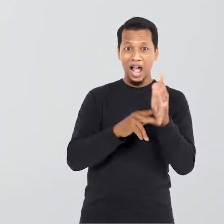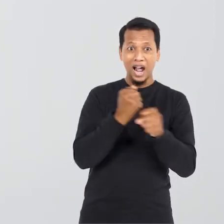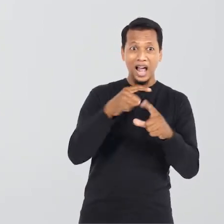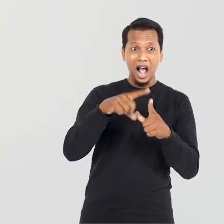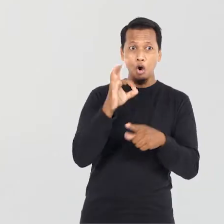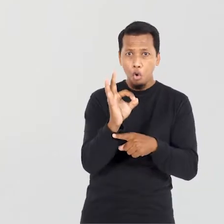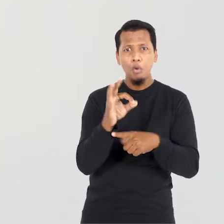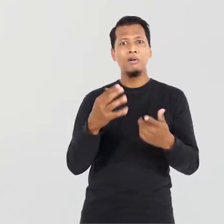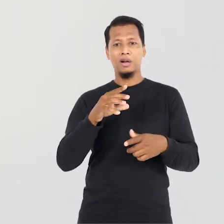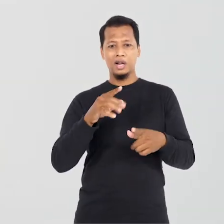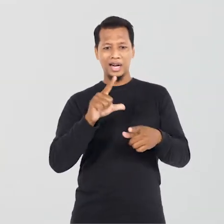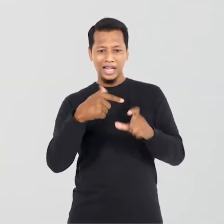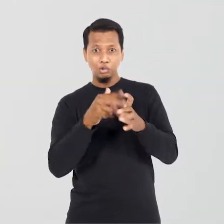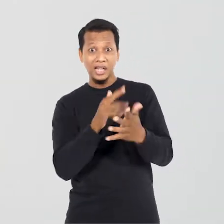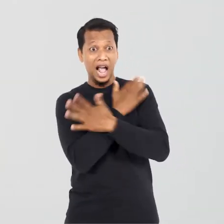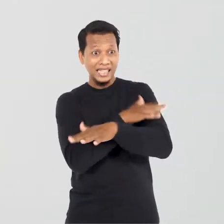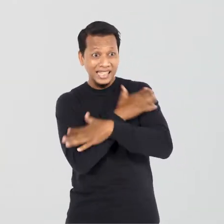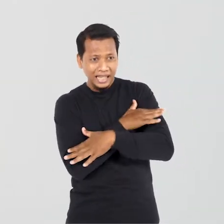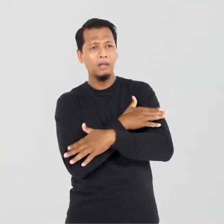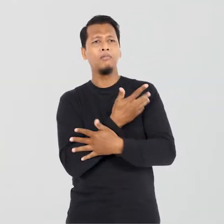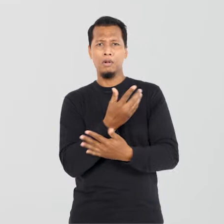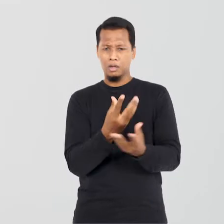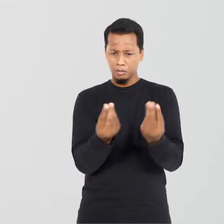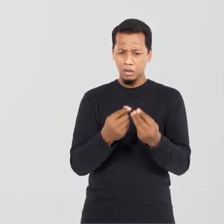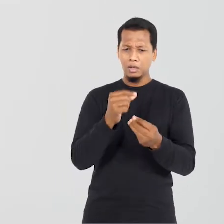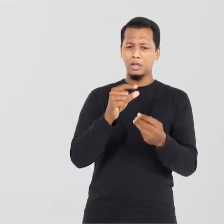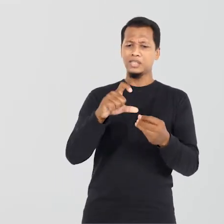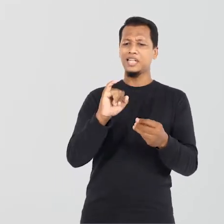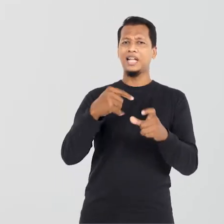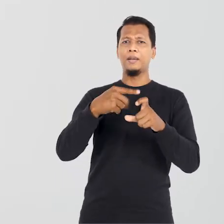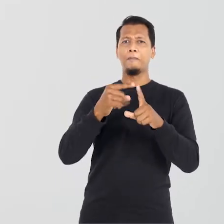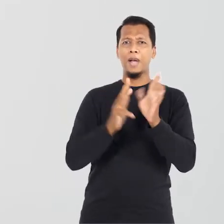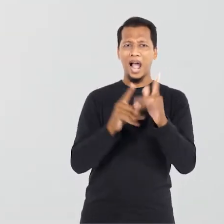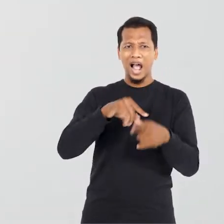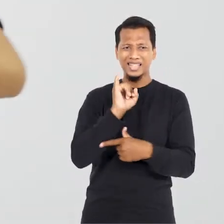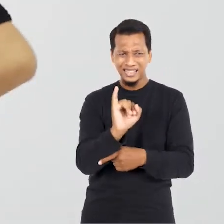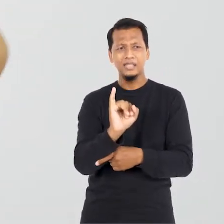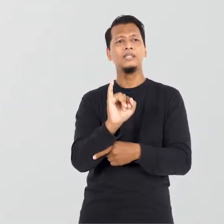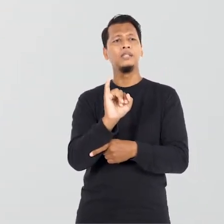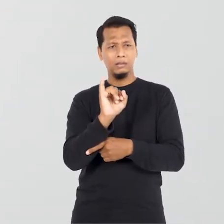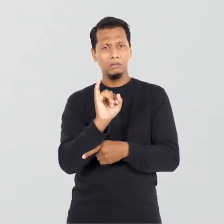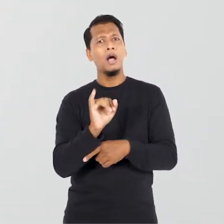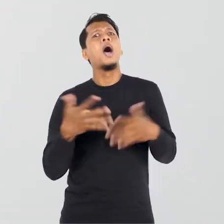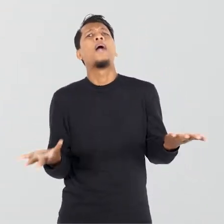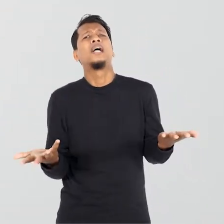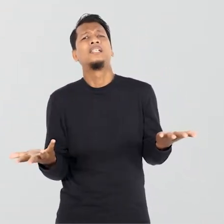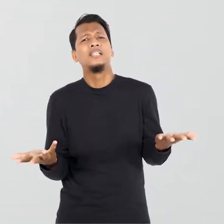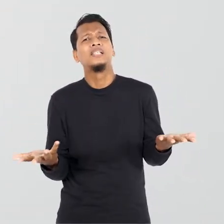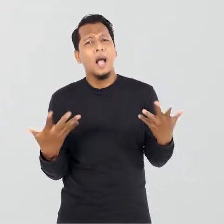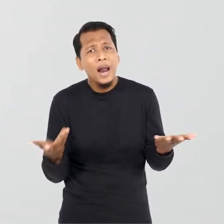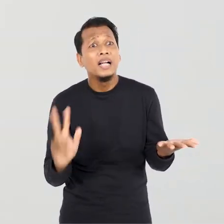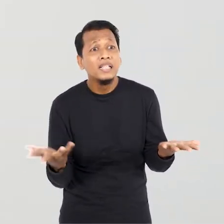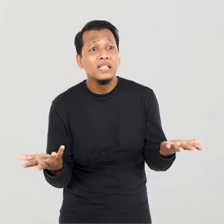Gede Pangrango. Bali Barat. Ada Taman Nasional Gunung Ciremai, ada Taman Nasional... Oh iya. Taman Nasional apa